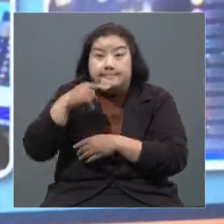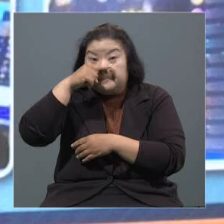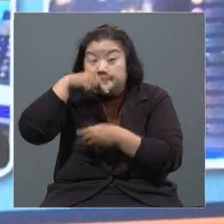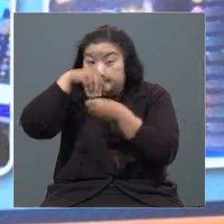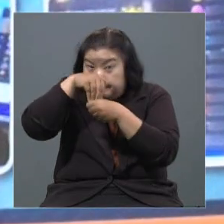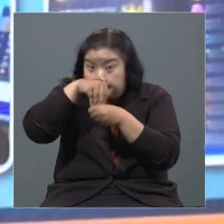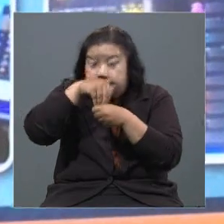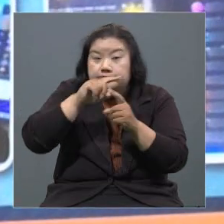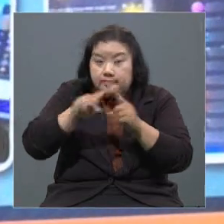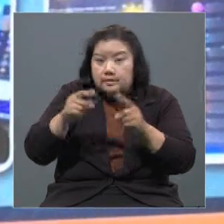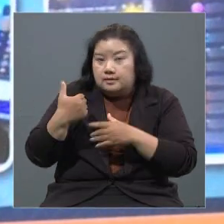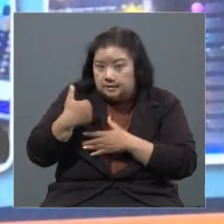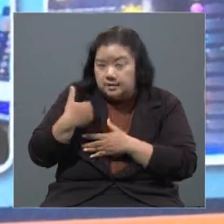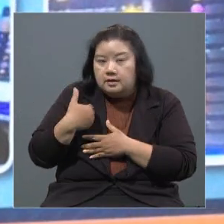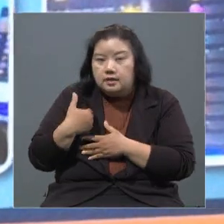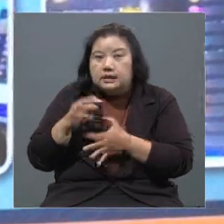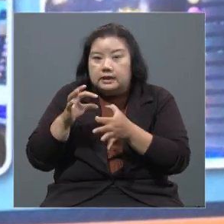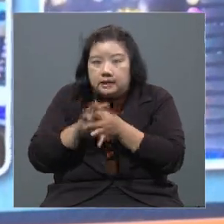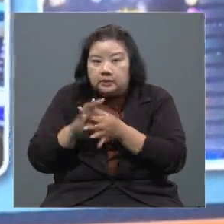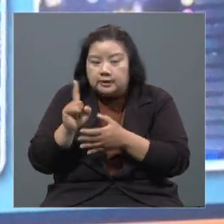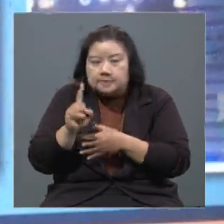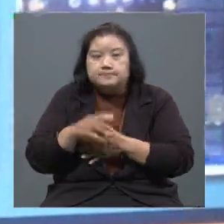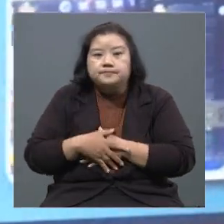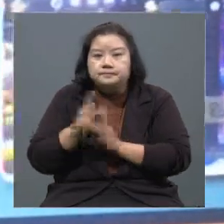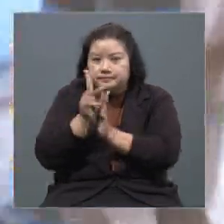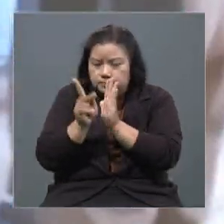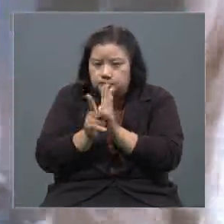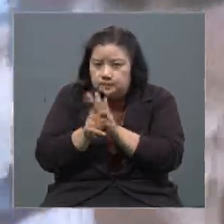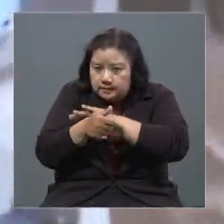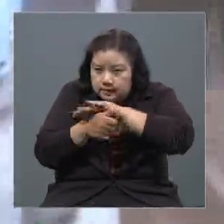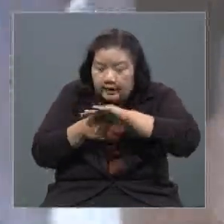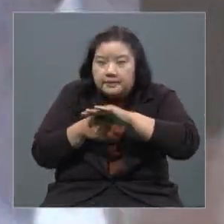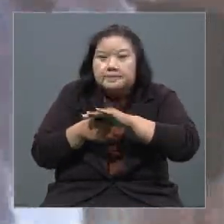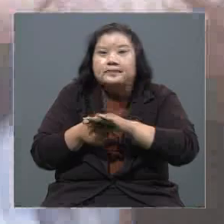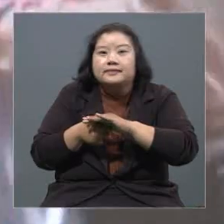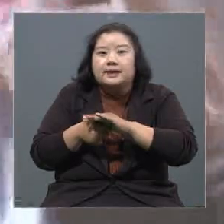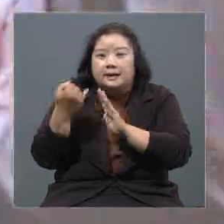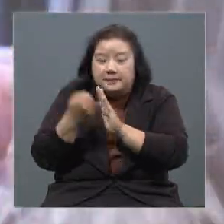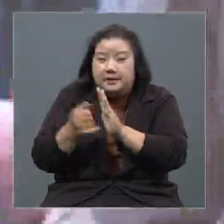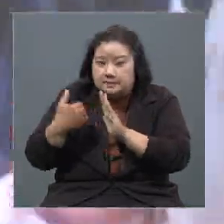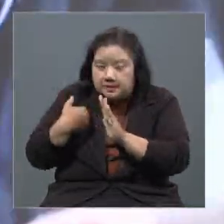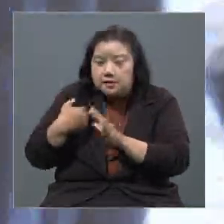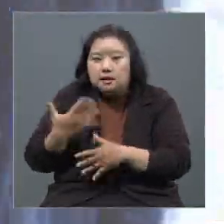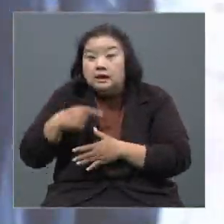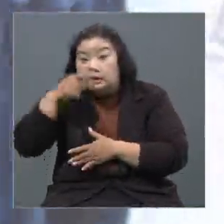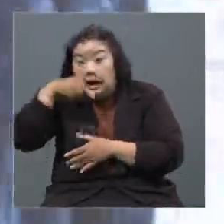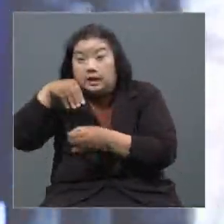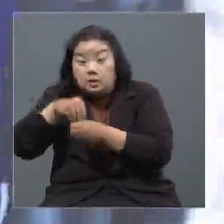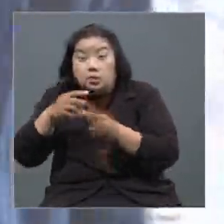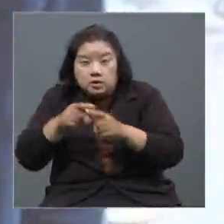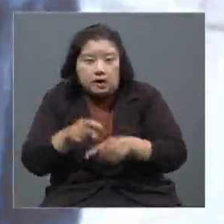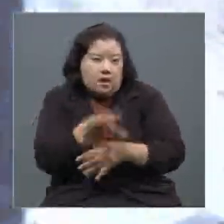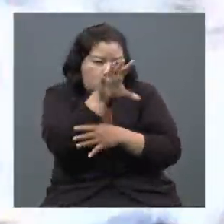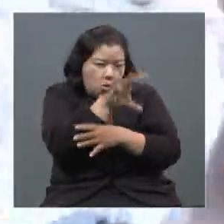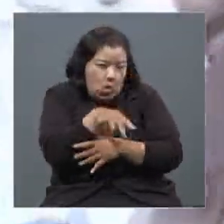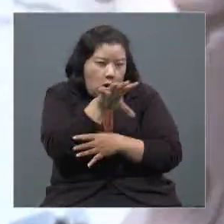เนี่ยแต่มีพฤติกรรมเข้าข่ายกระทำผิดกฎหมายฮะแล้วก็คนที่มาอยู่ในประเทศไทยแต่กลับมาหลอกลวงคนไทยไปทำงานเป็นแก๊ง